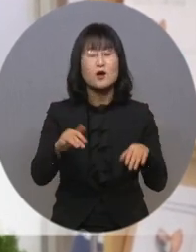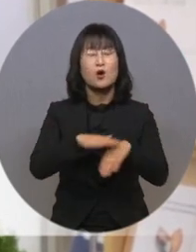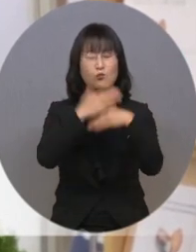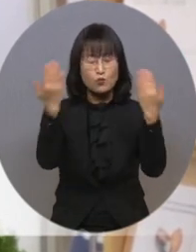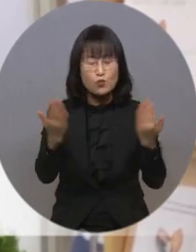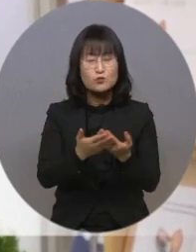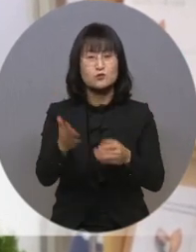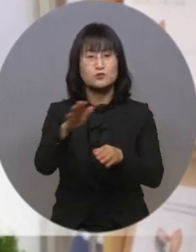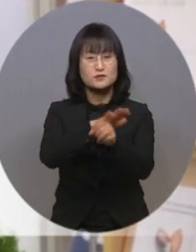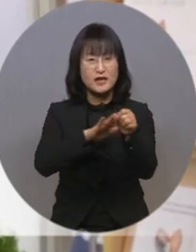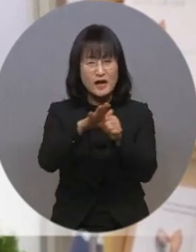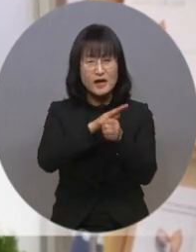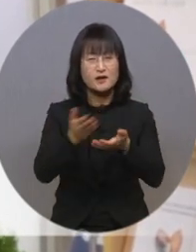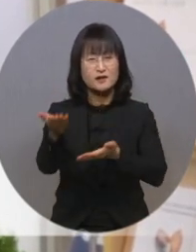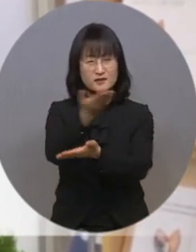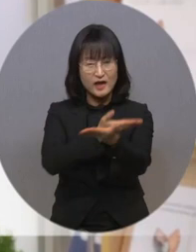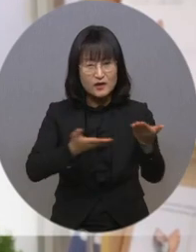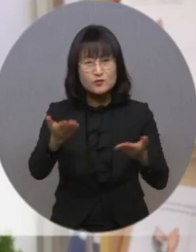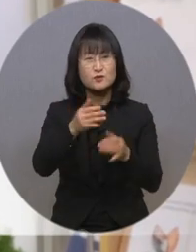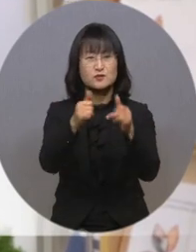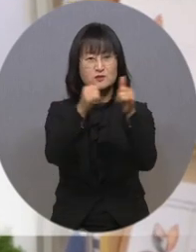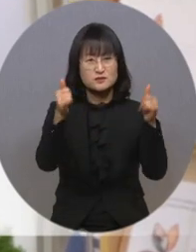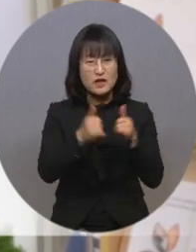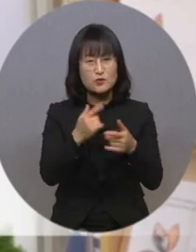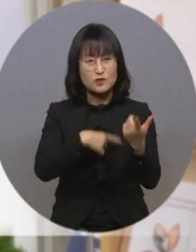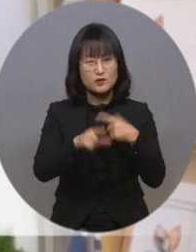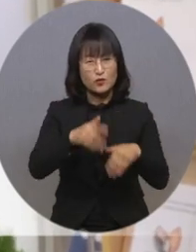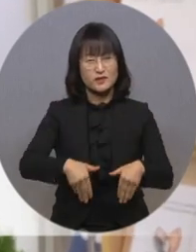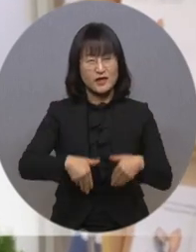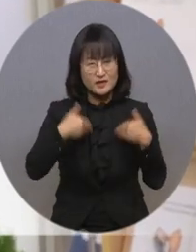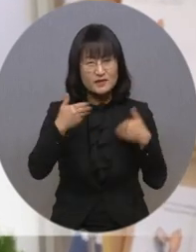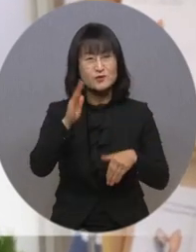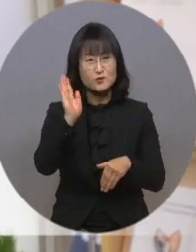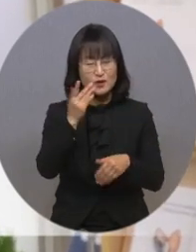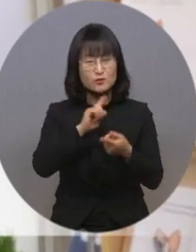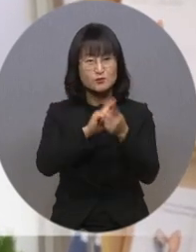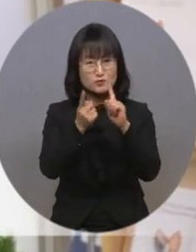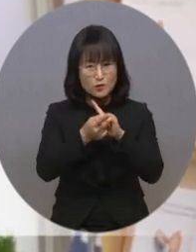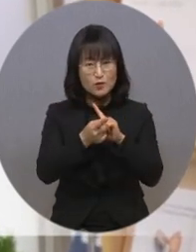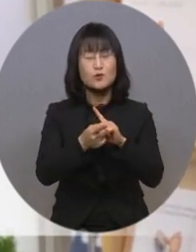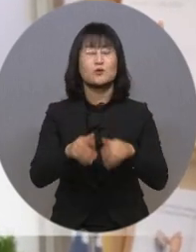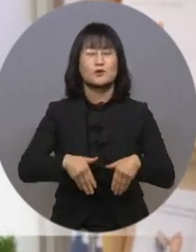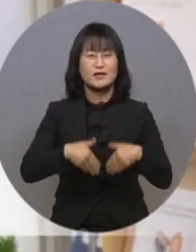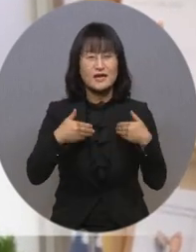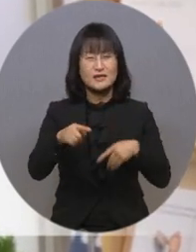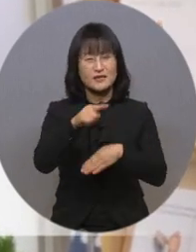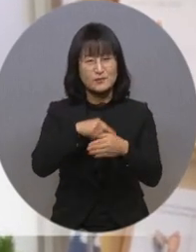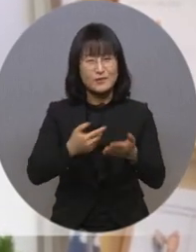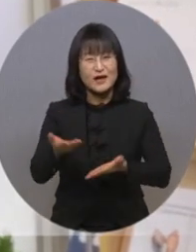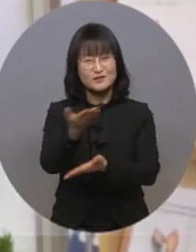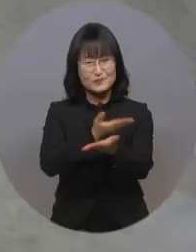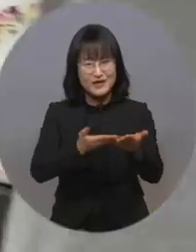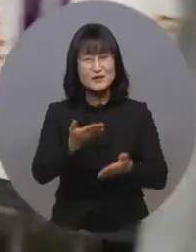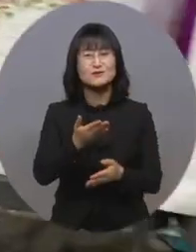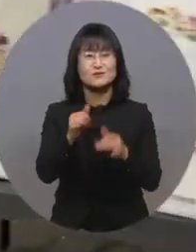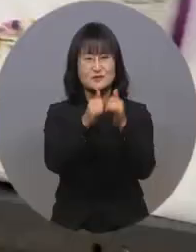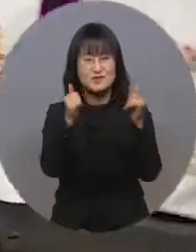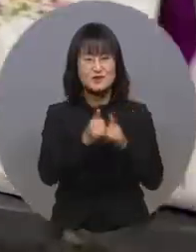나눔으로써 사회가 조금이라도 더 따뜻한 사회, 서로 온정을 나누는 사회가 됐으면 하는